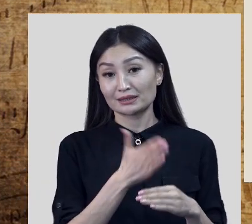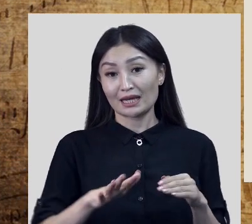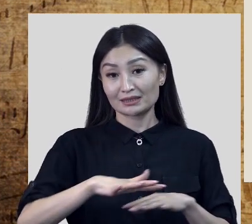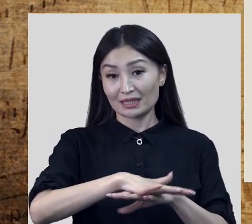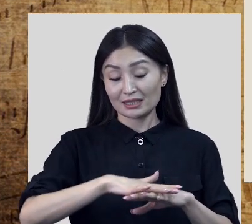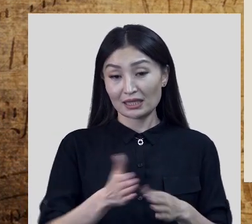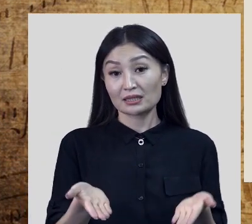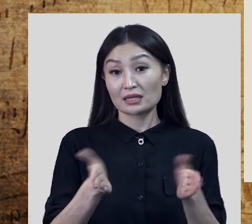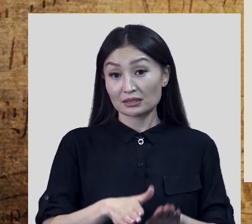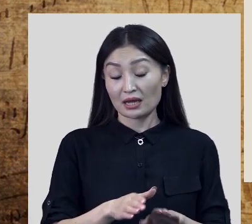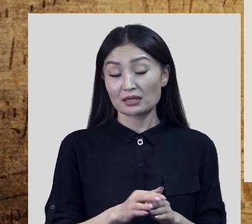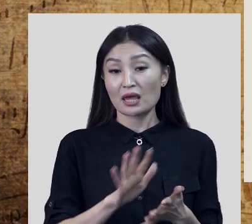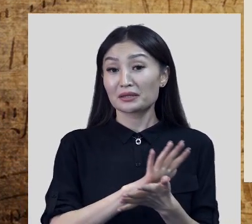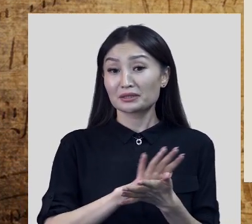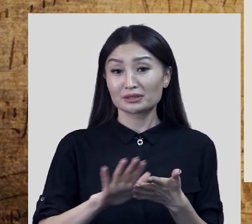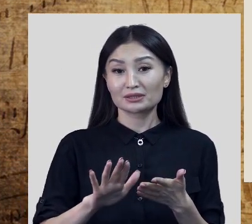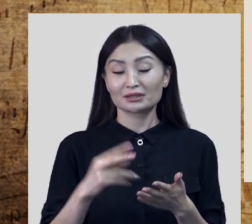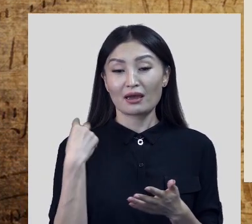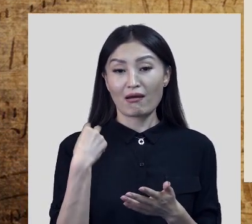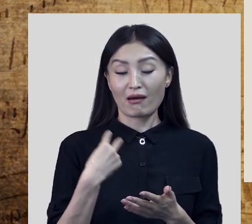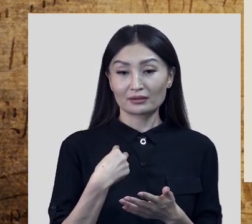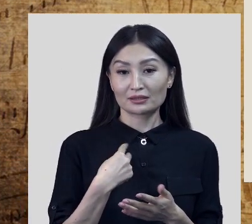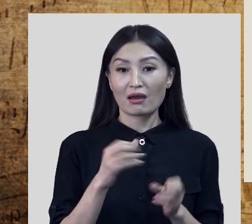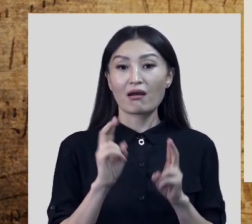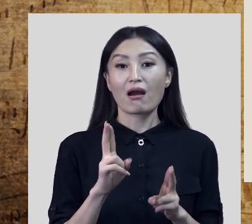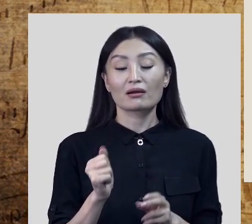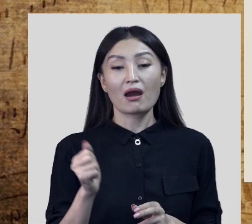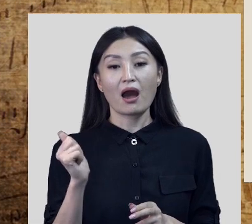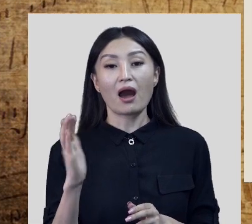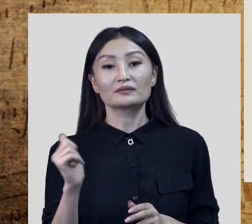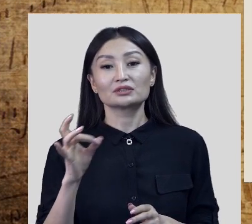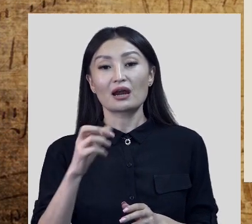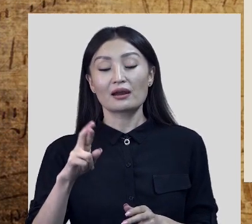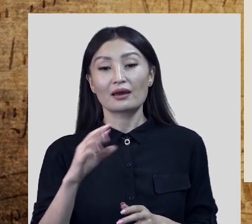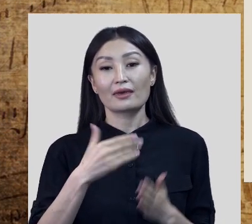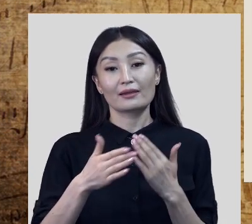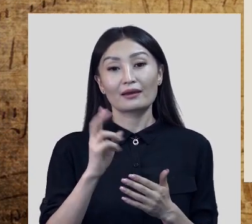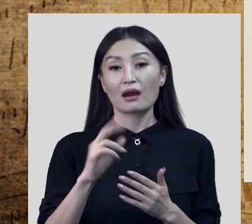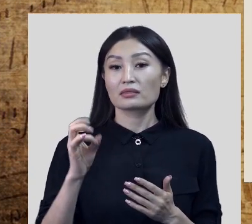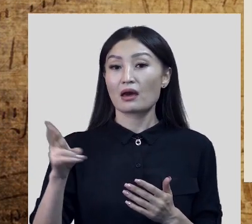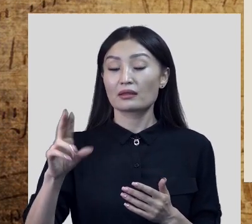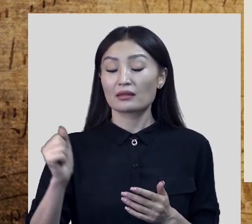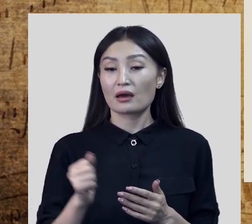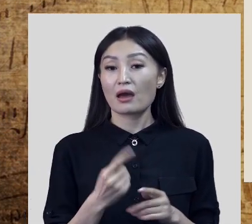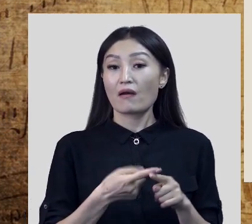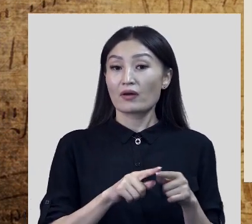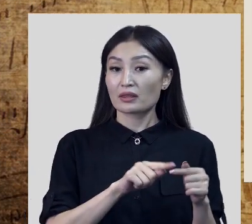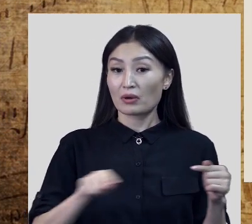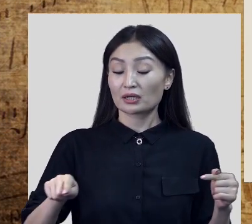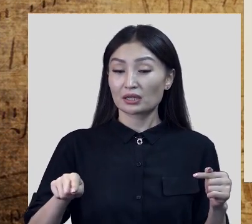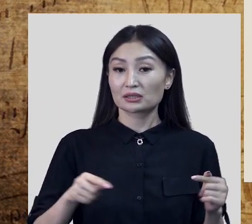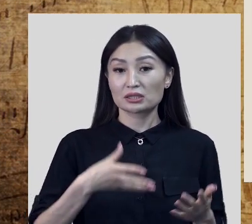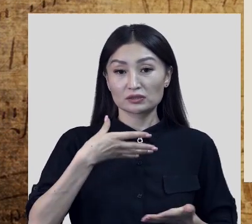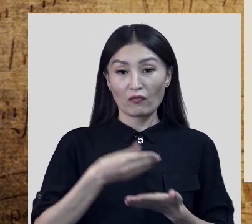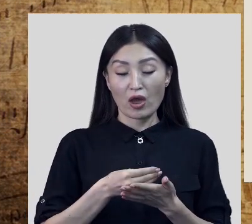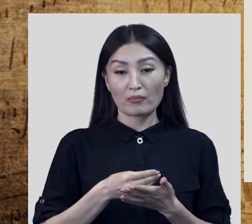что новая зеландия казалась нечистой переселенческая колония как австралии или канада в этом промежуточном характере заключалась